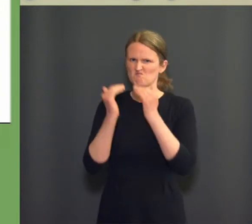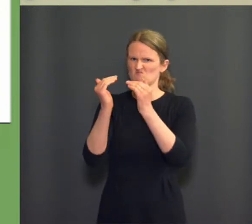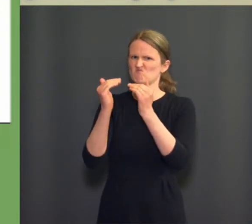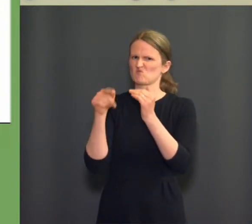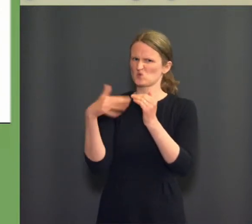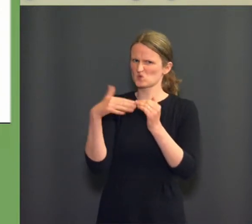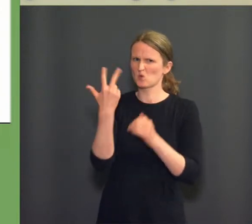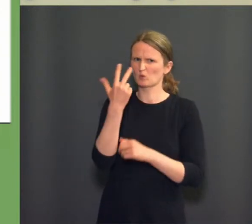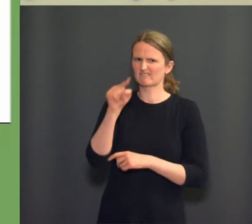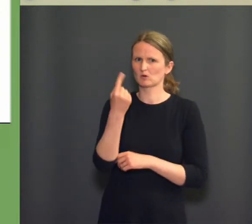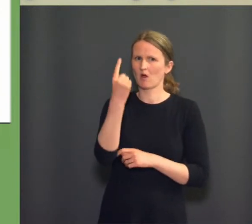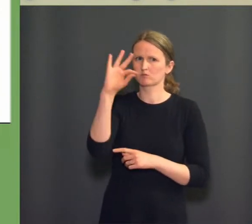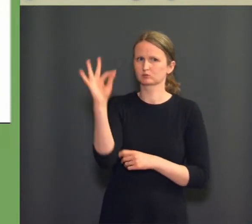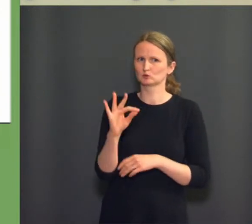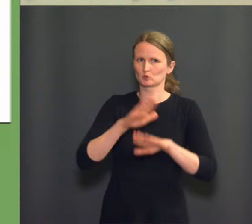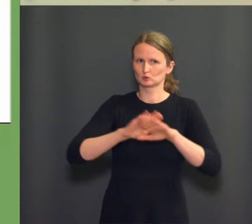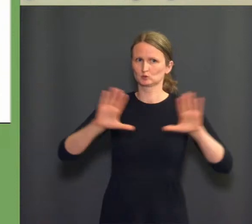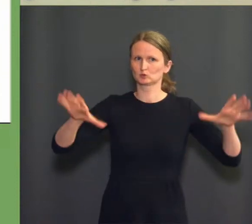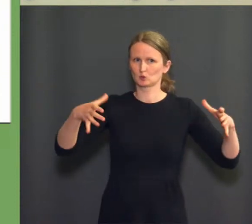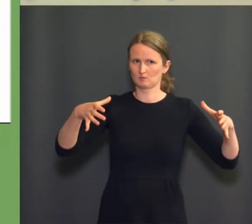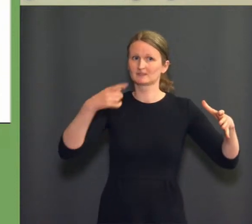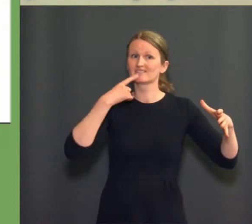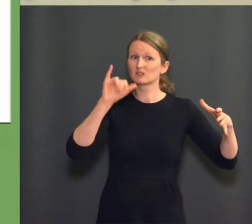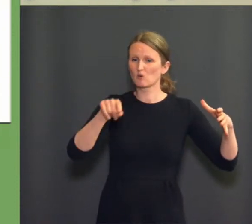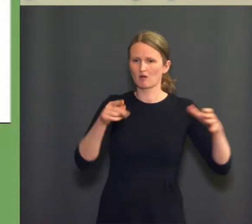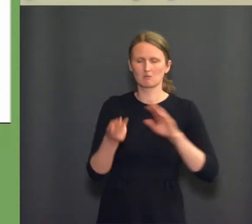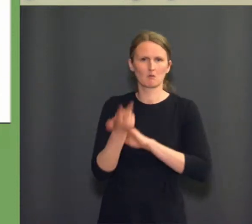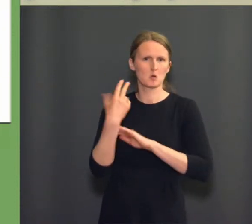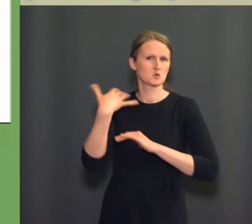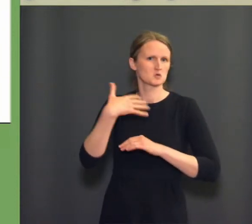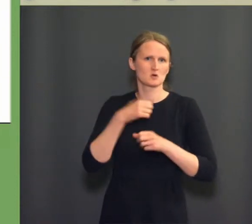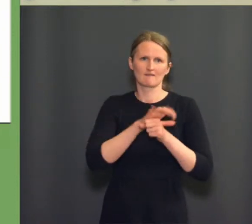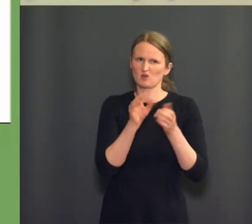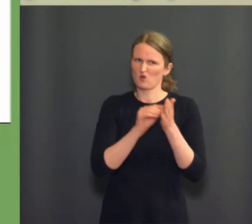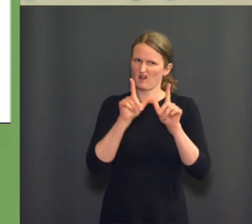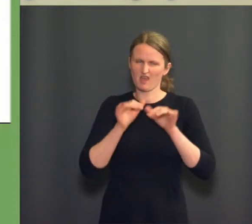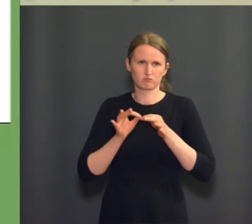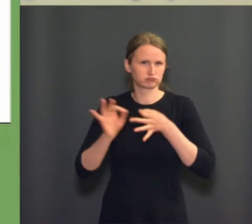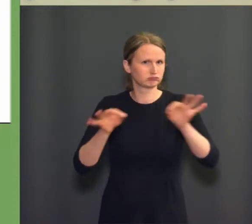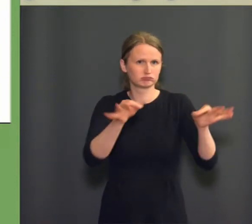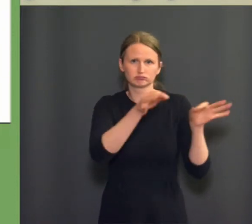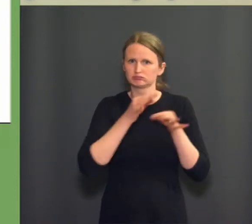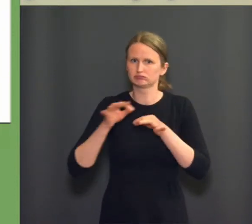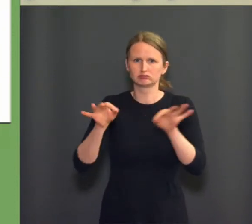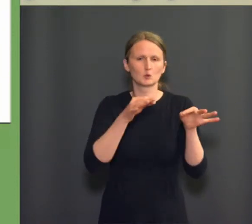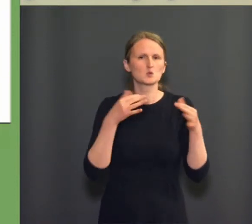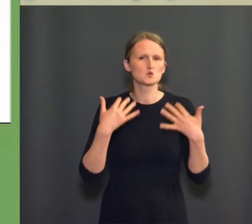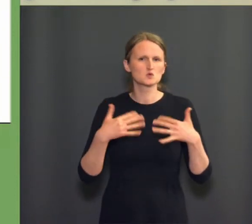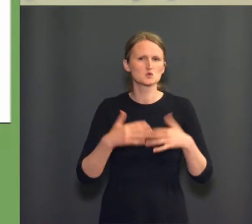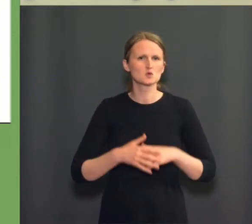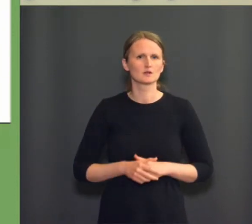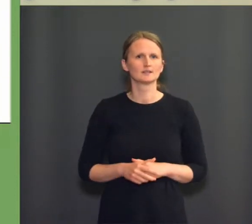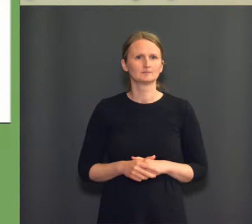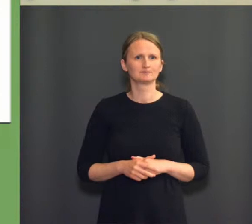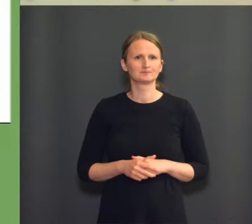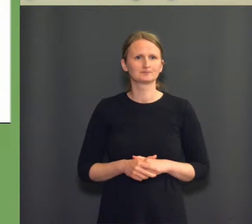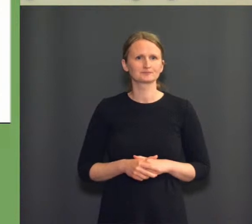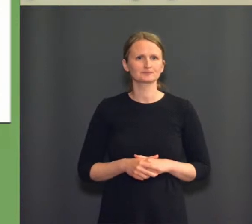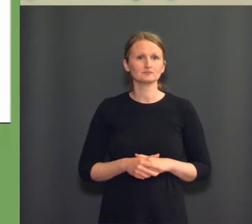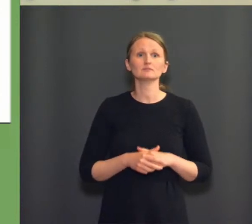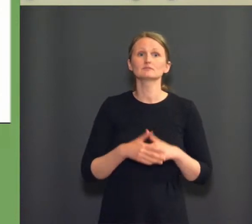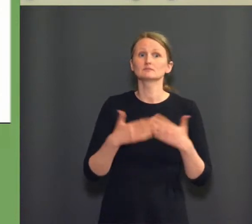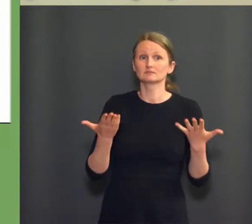virus circule encore de manière intense dans la population. Cette diminution du taux d'infection se